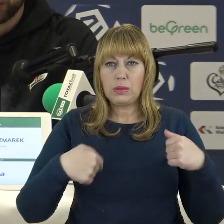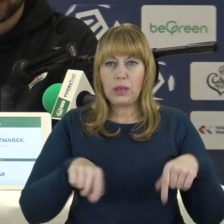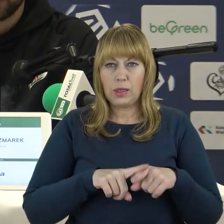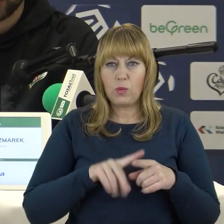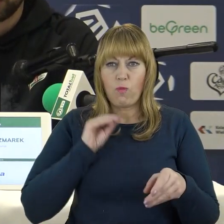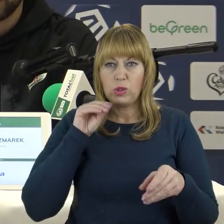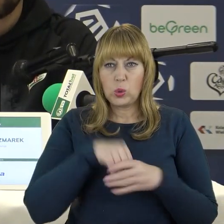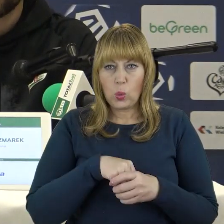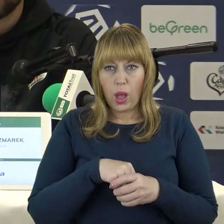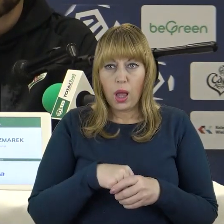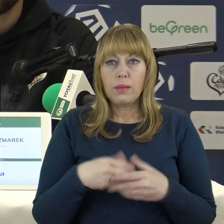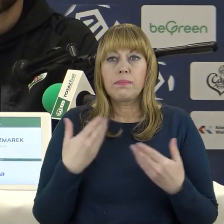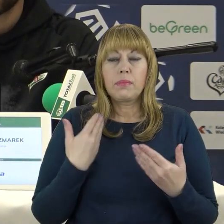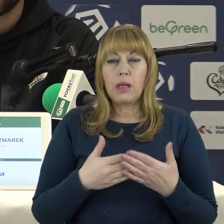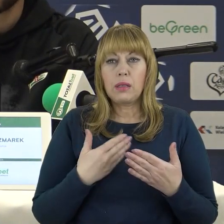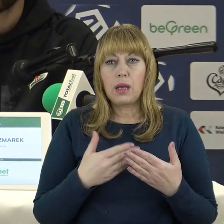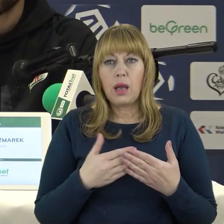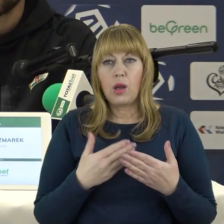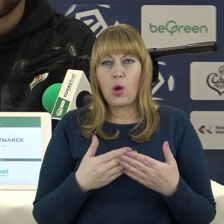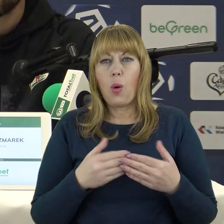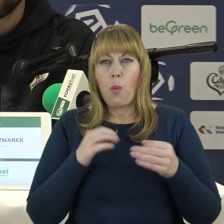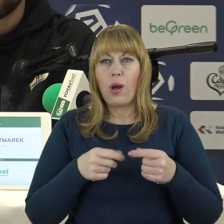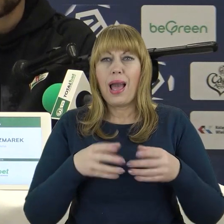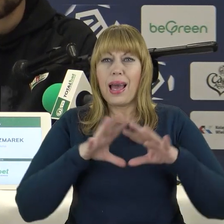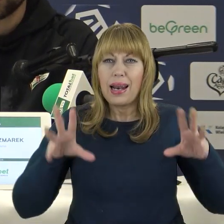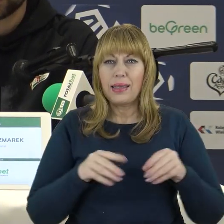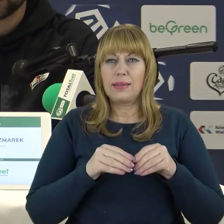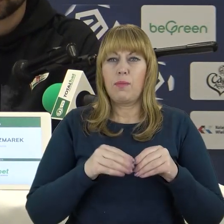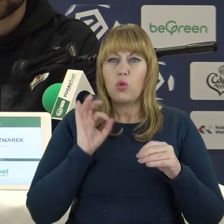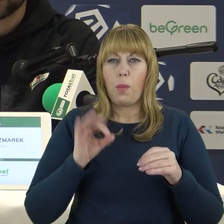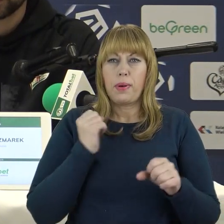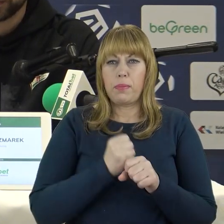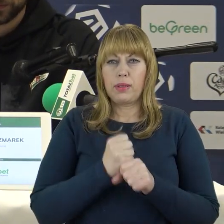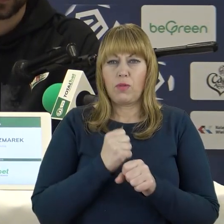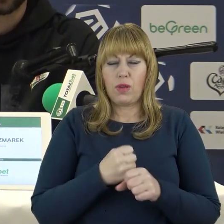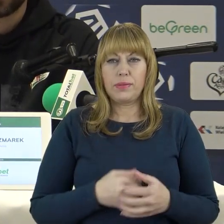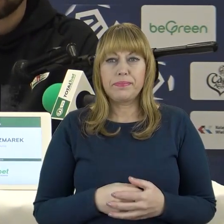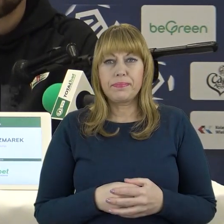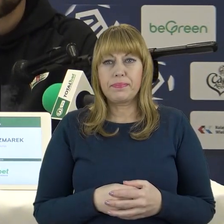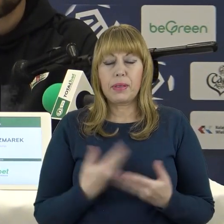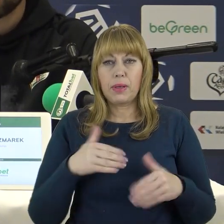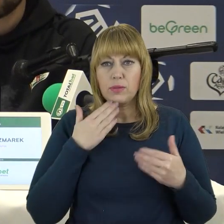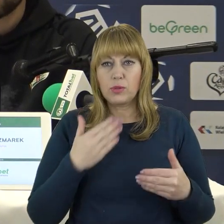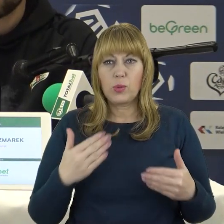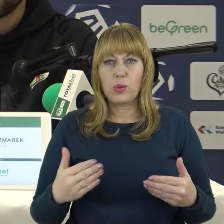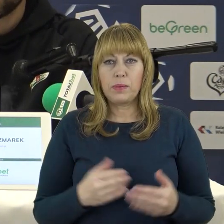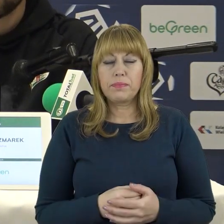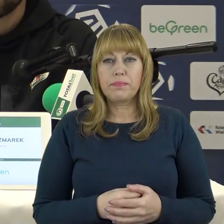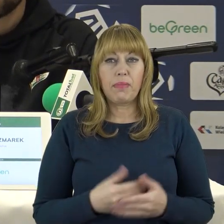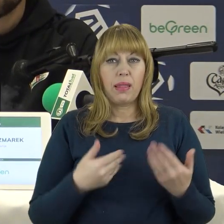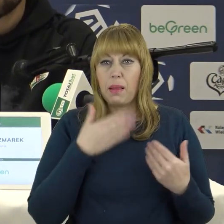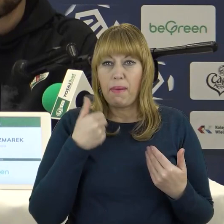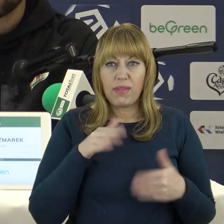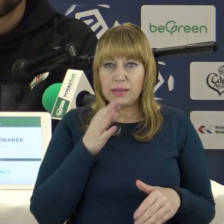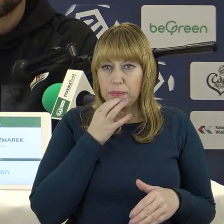I czuję, że możemy tutaj razem wykonać bardzo dobrą pracę. Dziękuję. Nie ma